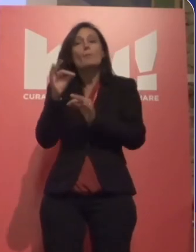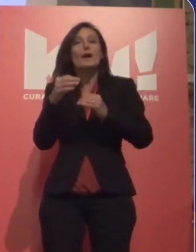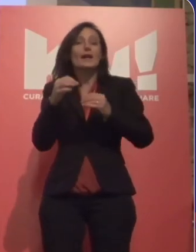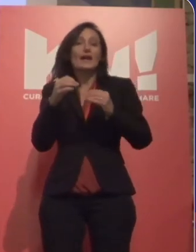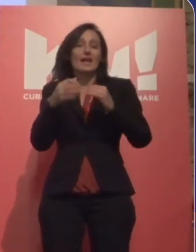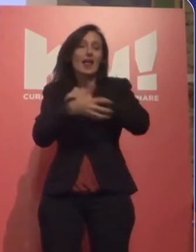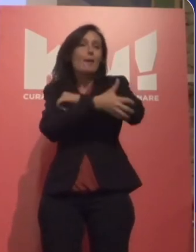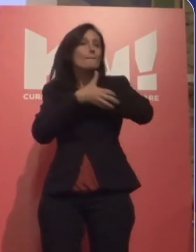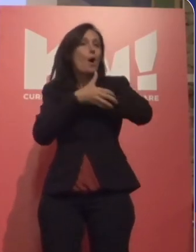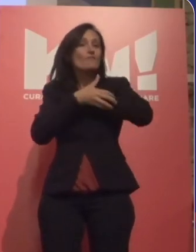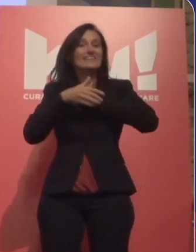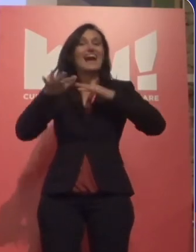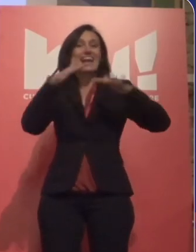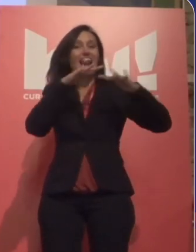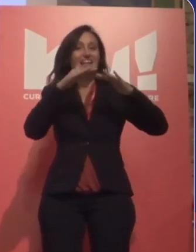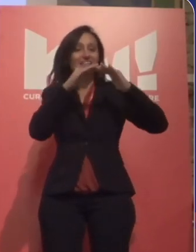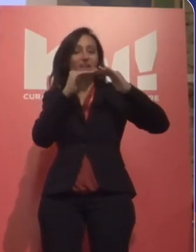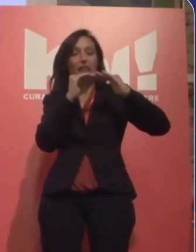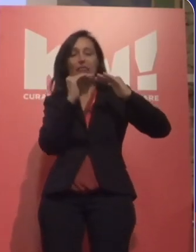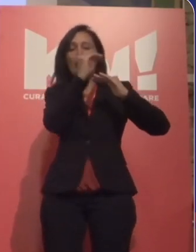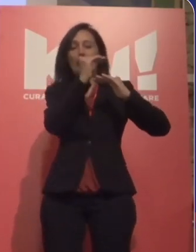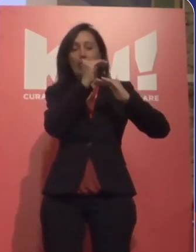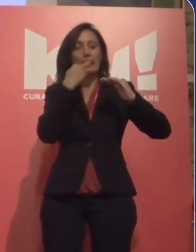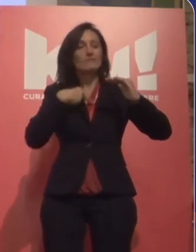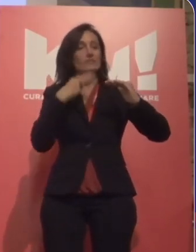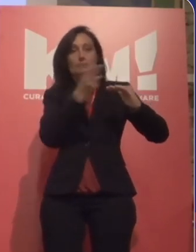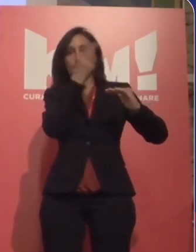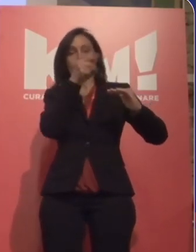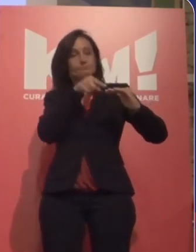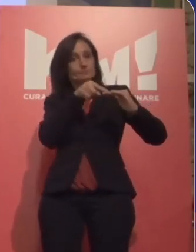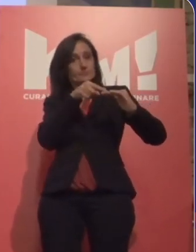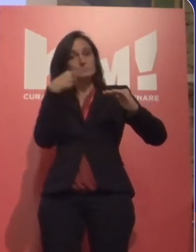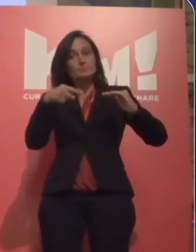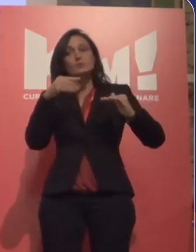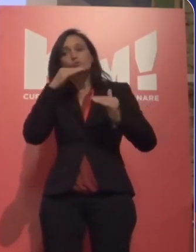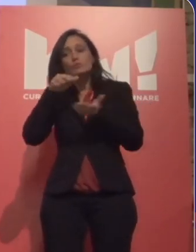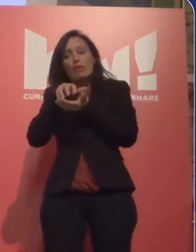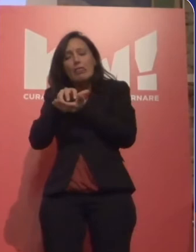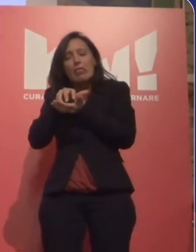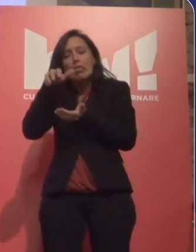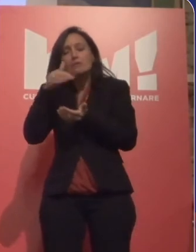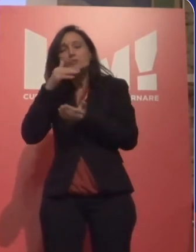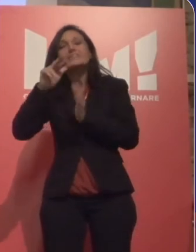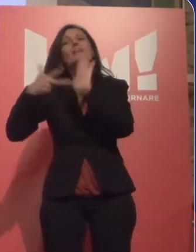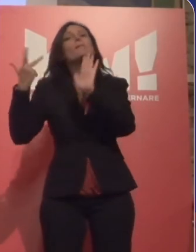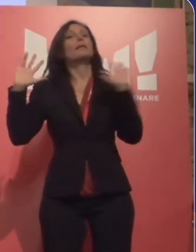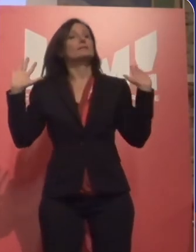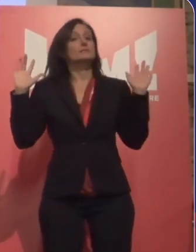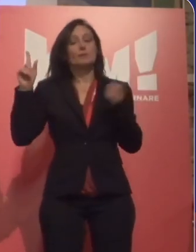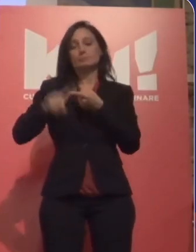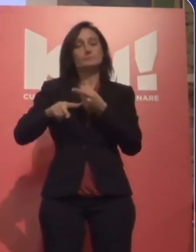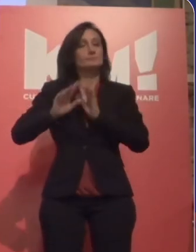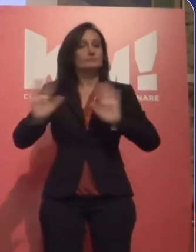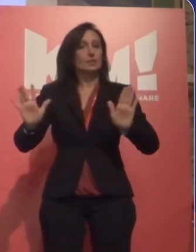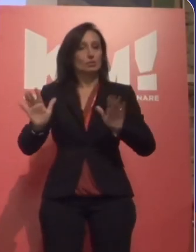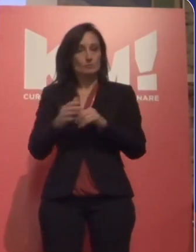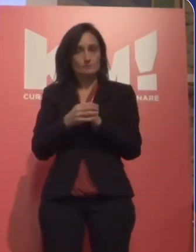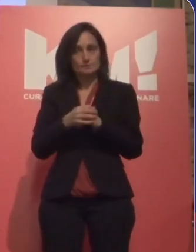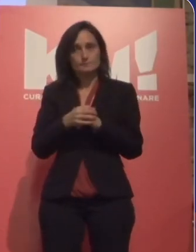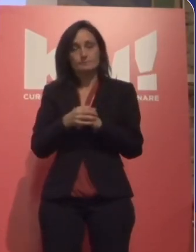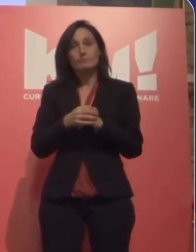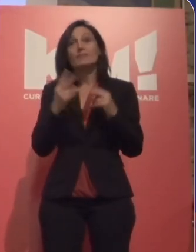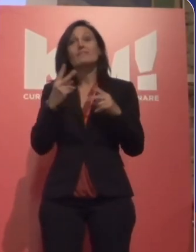per oltre tre mesi ovviamente non c'è solo questo quadro si può si deve anche aggiungere che i